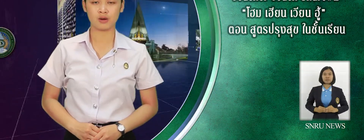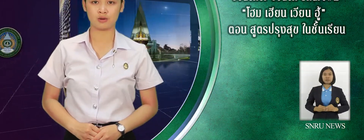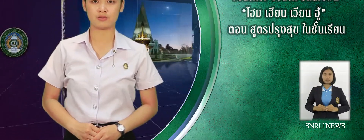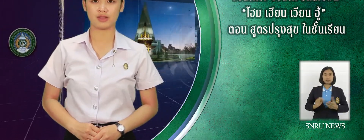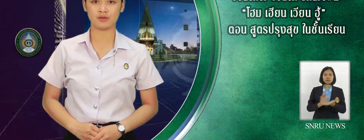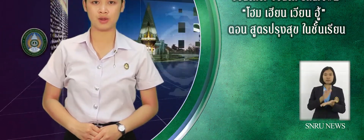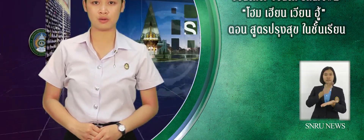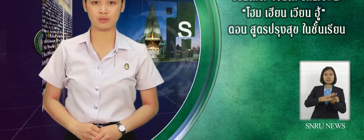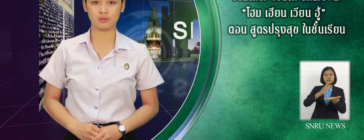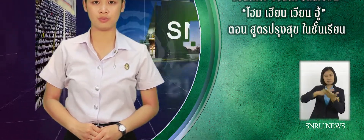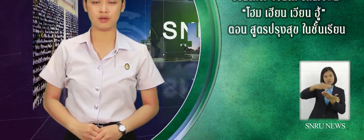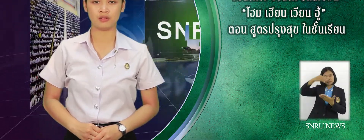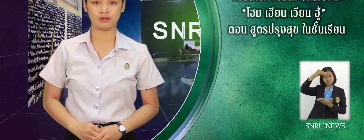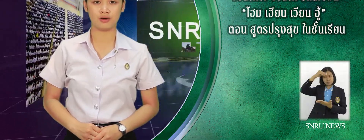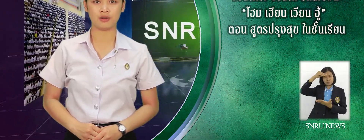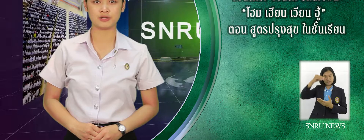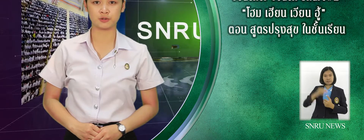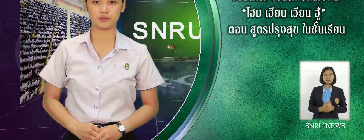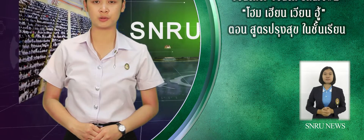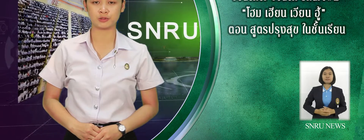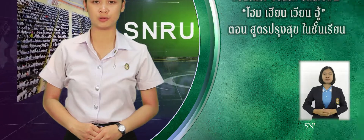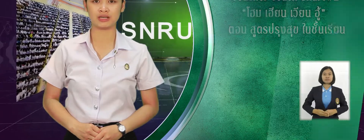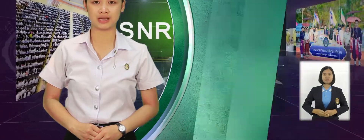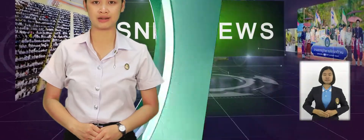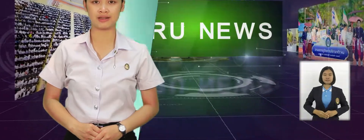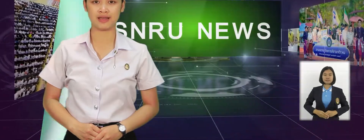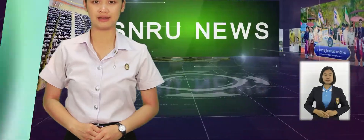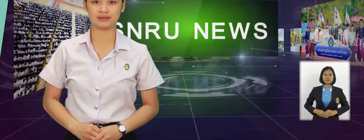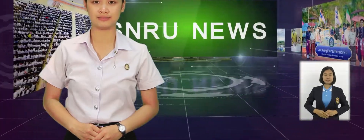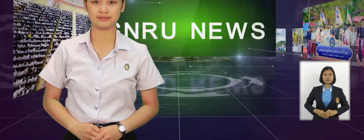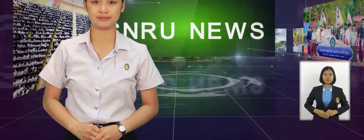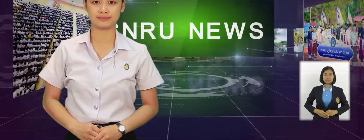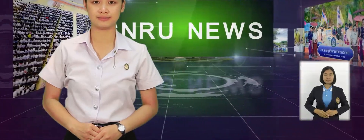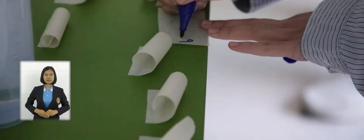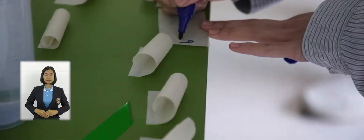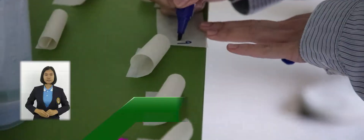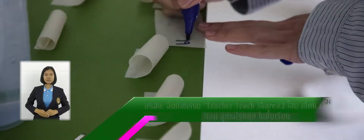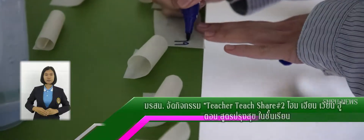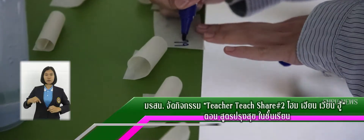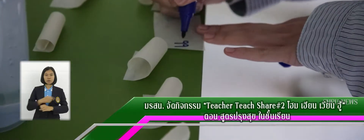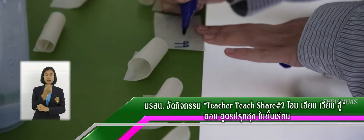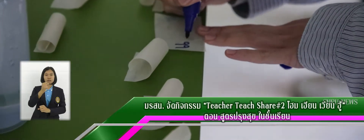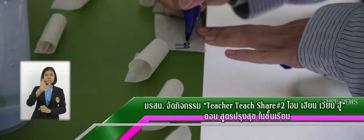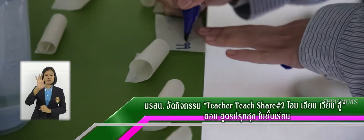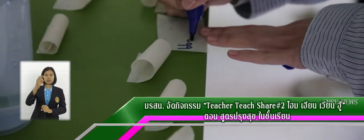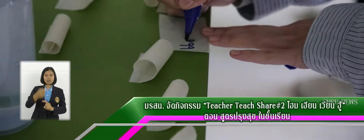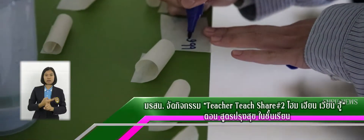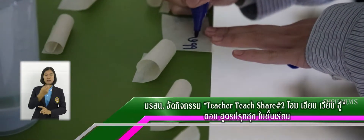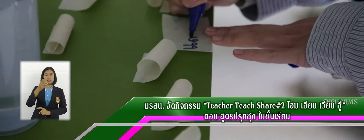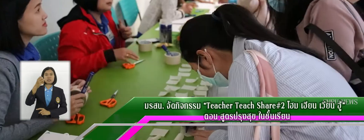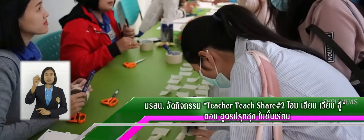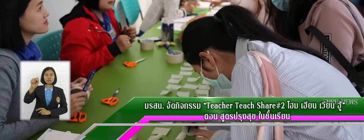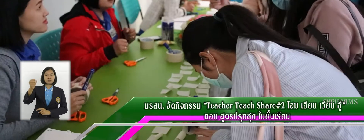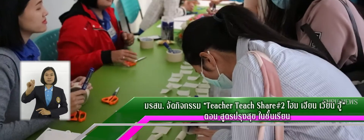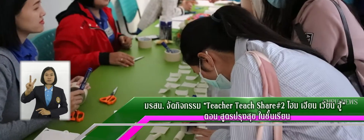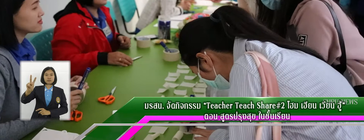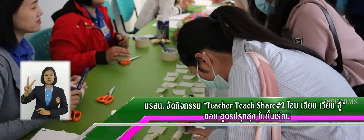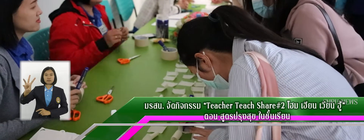2 Home Hien Vien Hu ตอนสูตรปรุงสุกในชั้นเรียนเมื่อวันที่19ธันวา